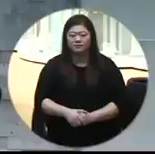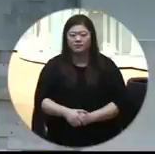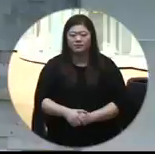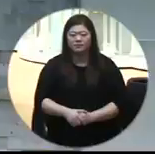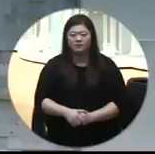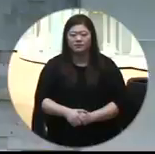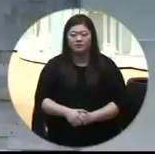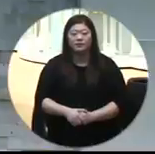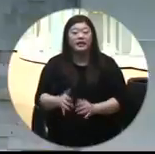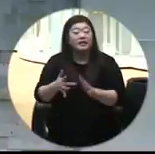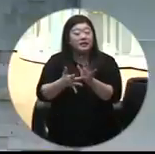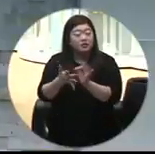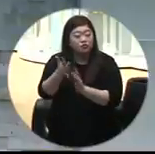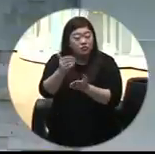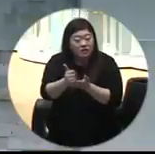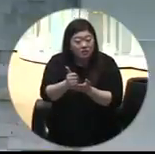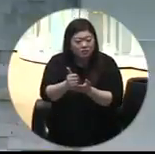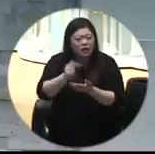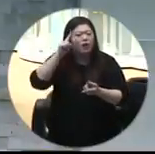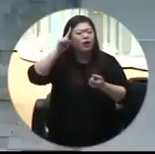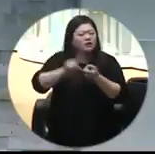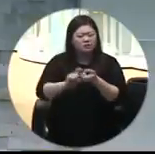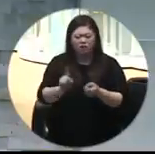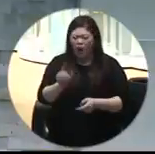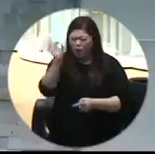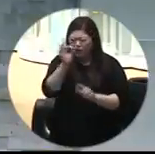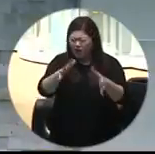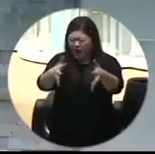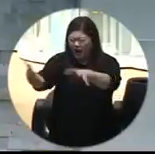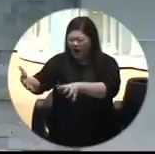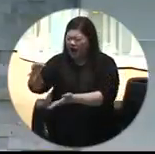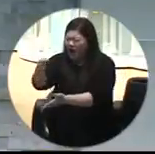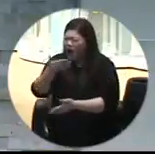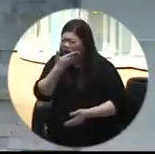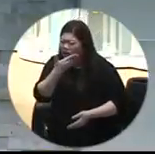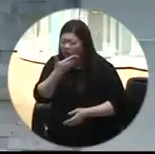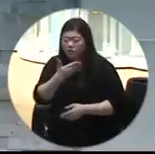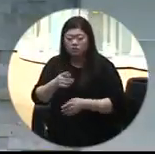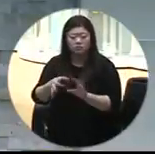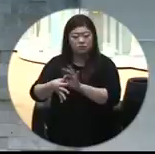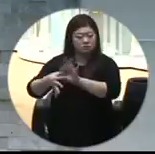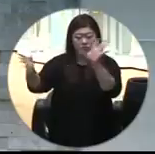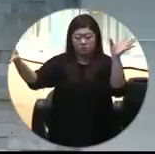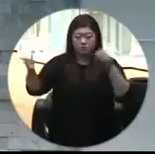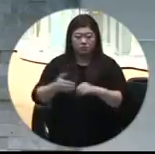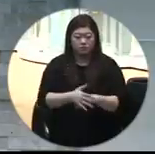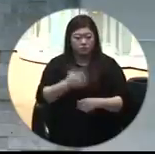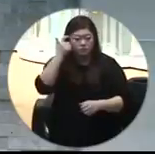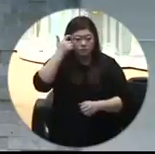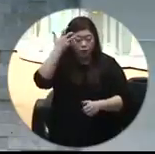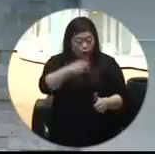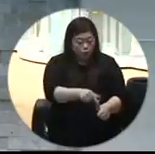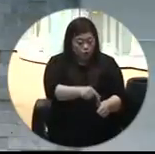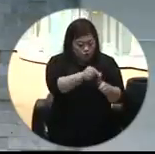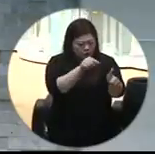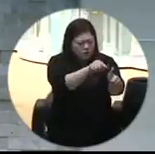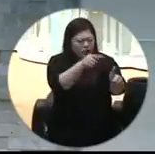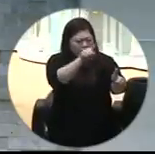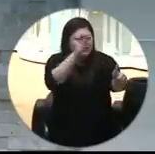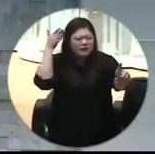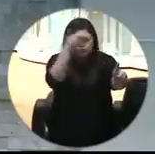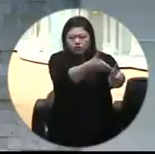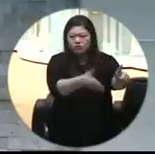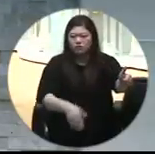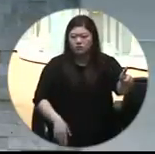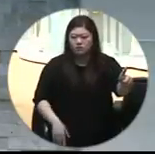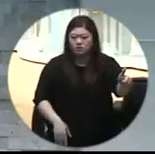예수님의 최고 관심이 뭐냐? 한 영혼 구원이에요. 한 영혼 구원. 사람들, 그 동네 사람들은, 이 불신자들은